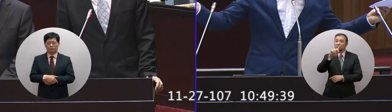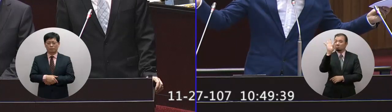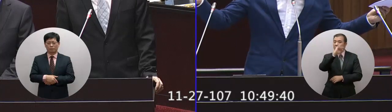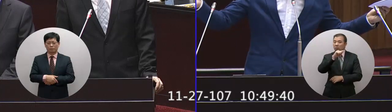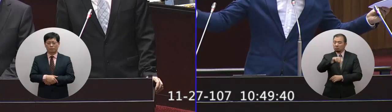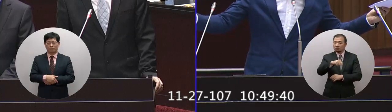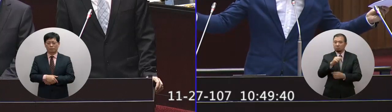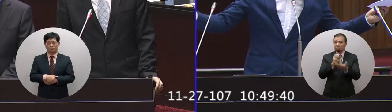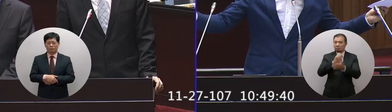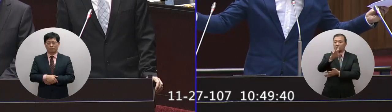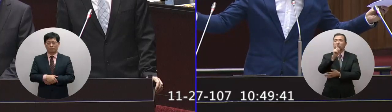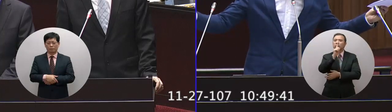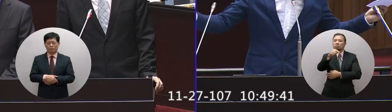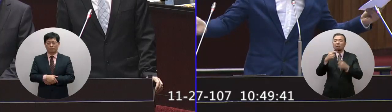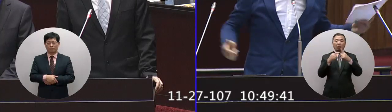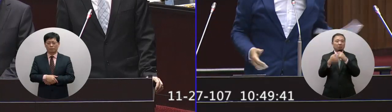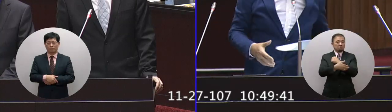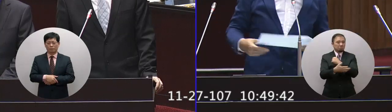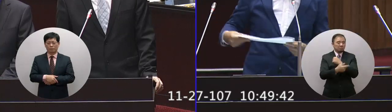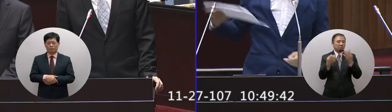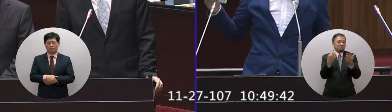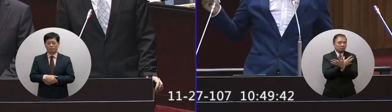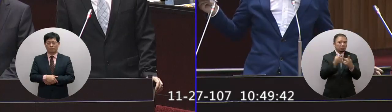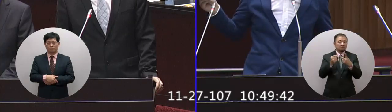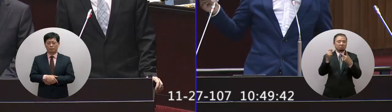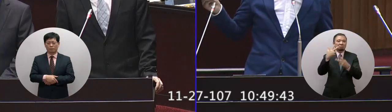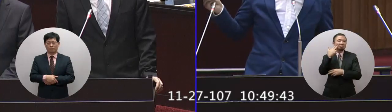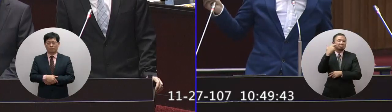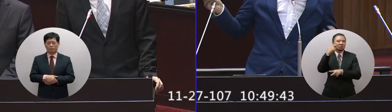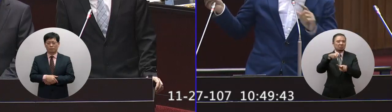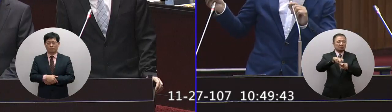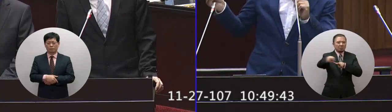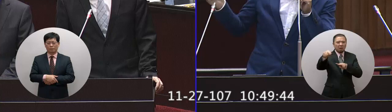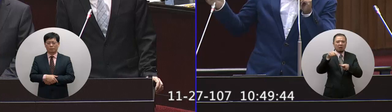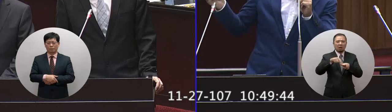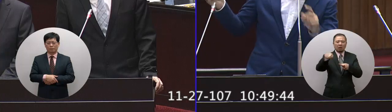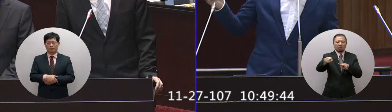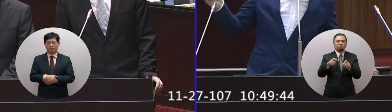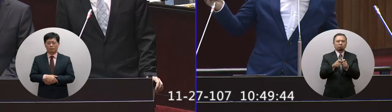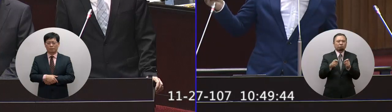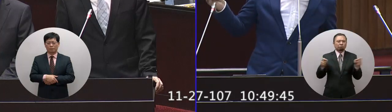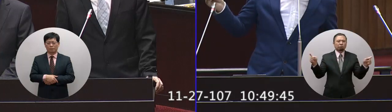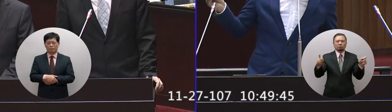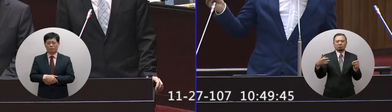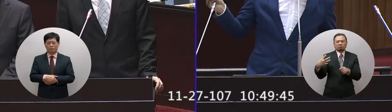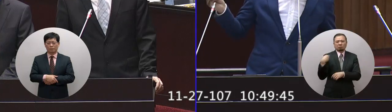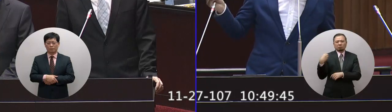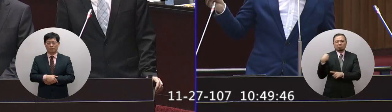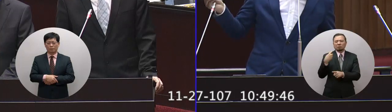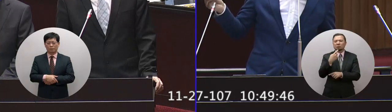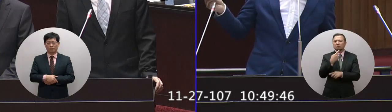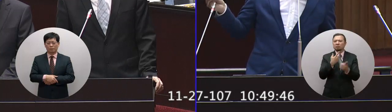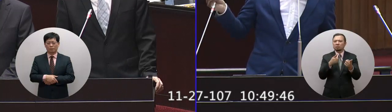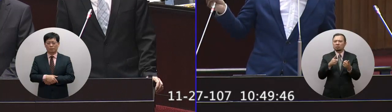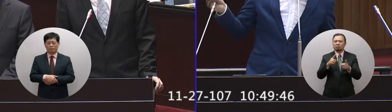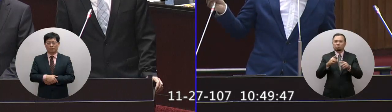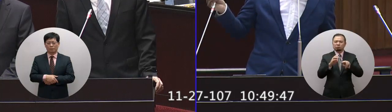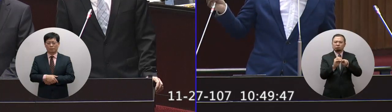这个铁轨的磨损，我的意思说这些事情啊， 在五六年前都知